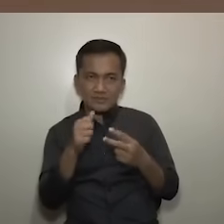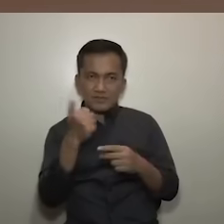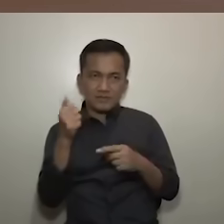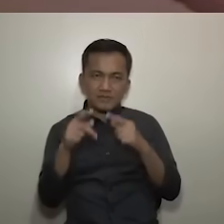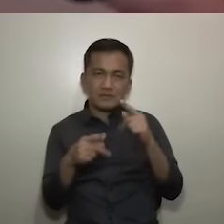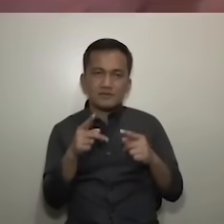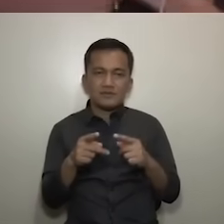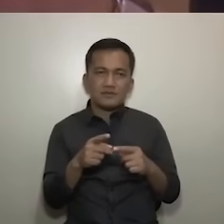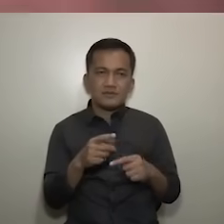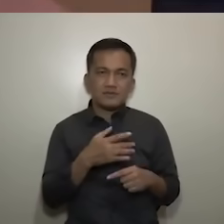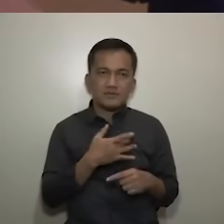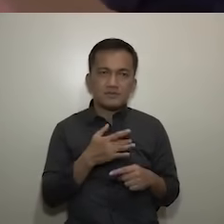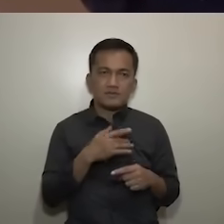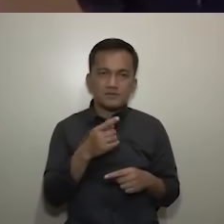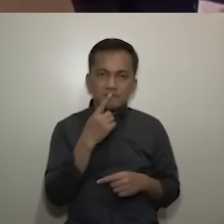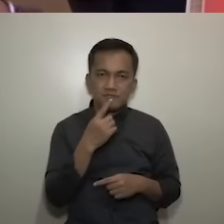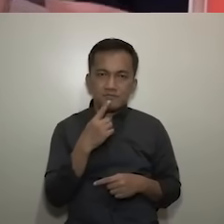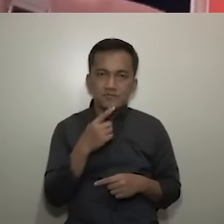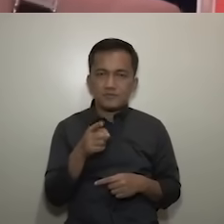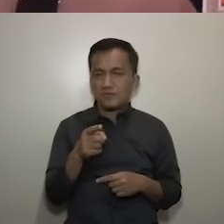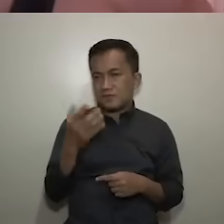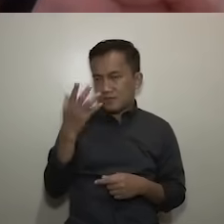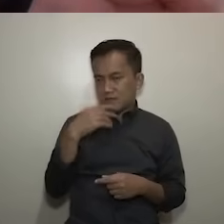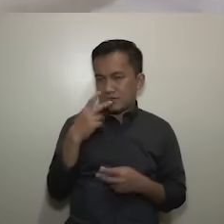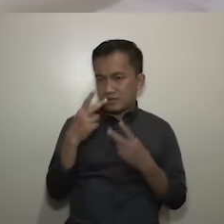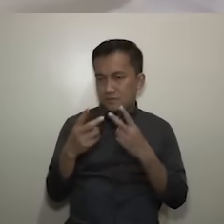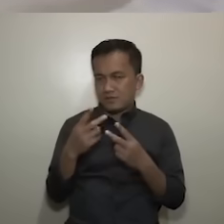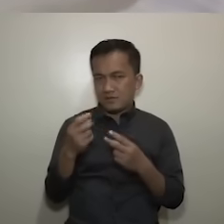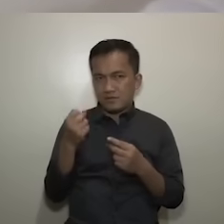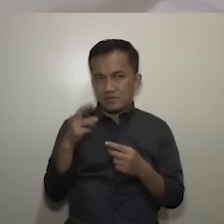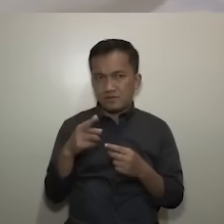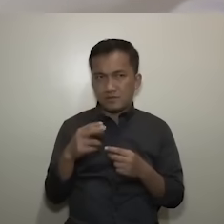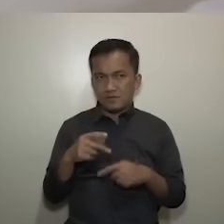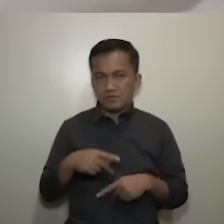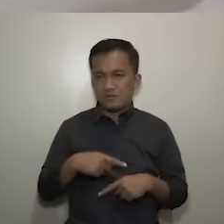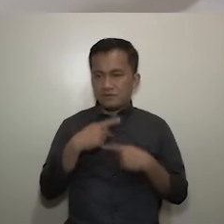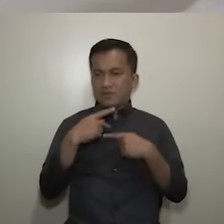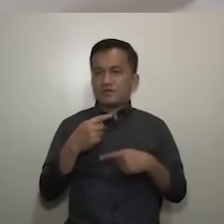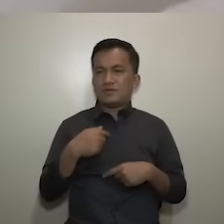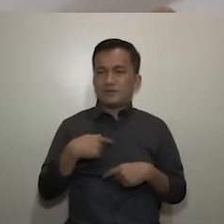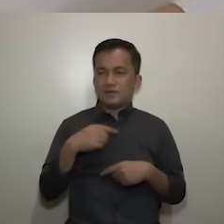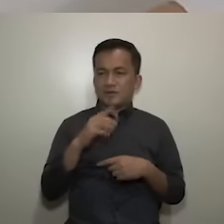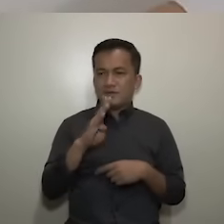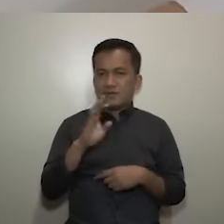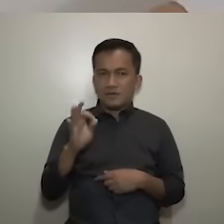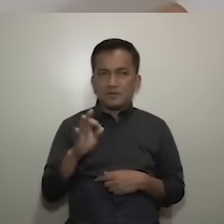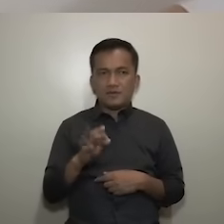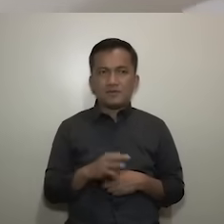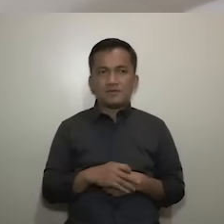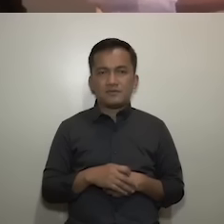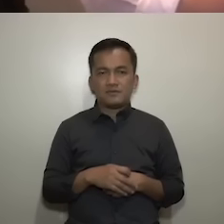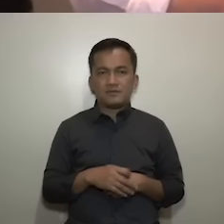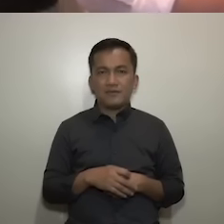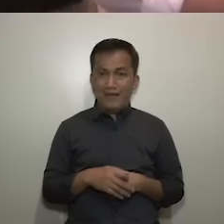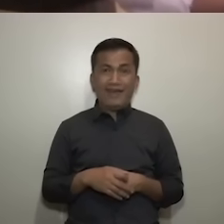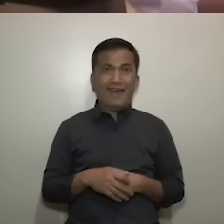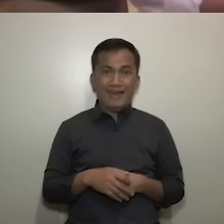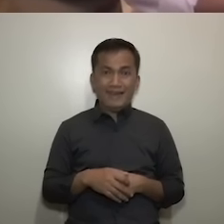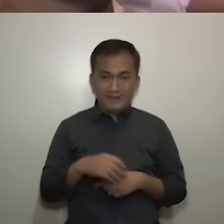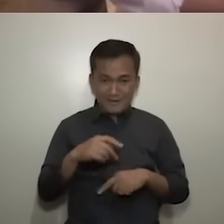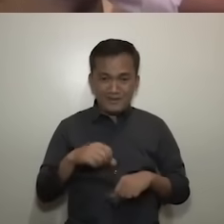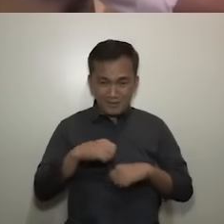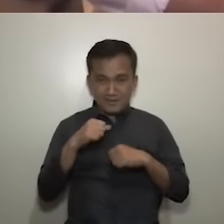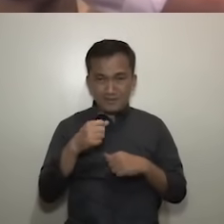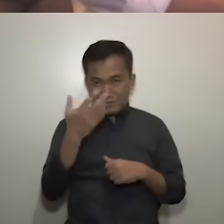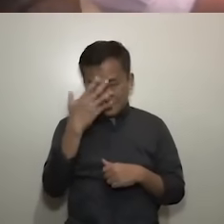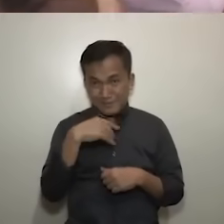tao. Maganda po siya, nakita niyo, sir, di ba? Kaya nga po. Siyempre, proud po ako. Ako yung boyfriend. Kaya po yung mga babae kasama ko. Proud ka kasi maganda